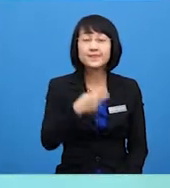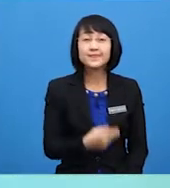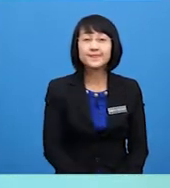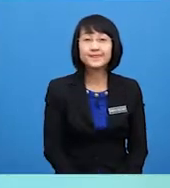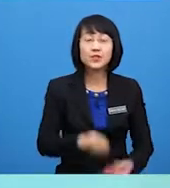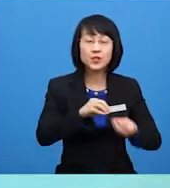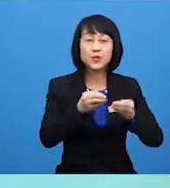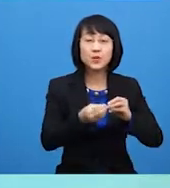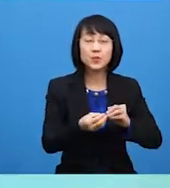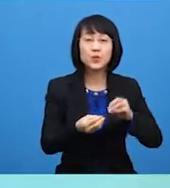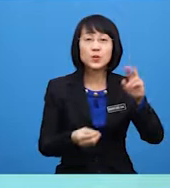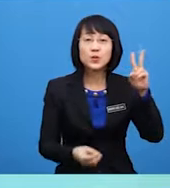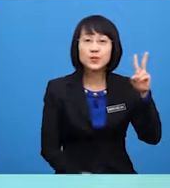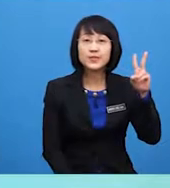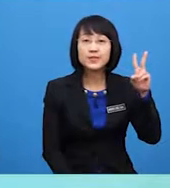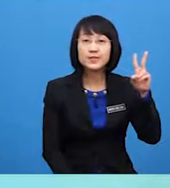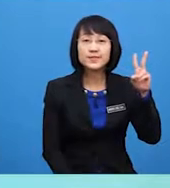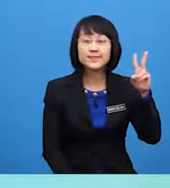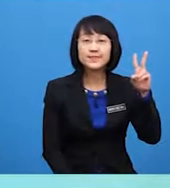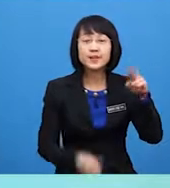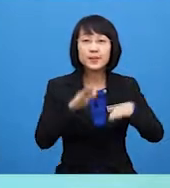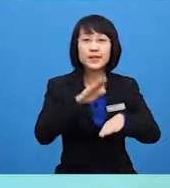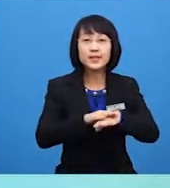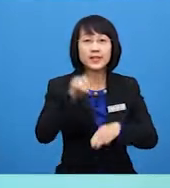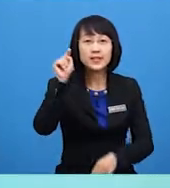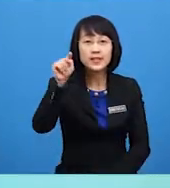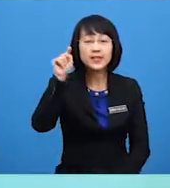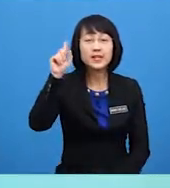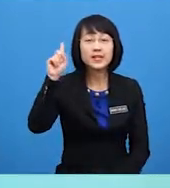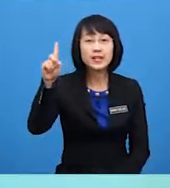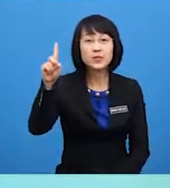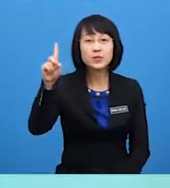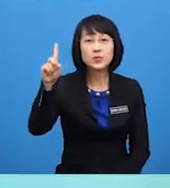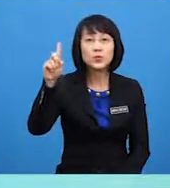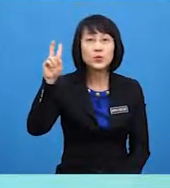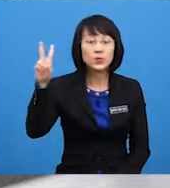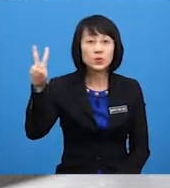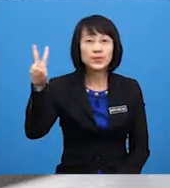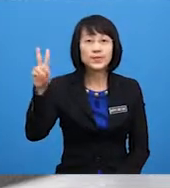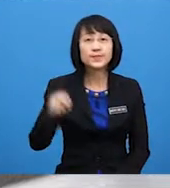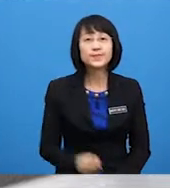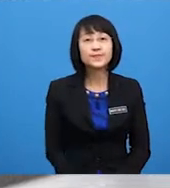Nombor 2 berada pada titik 1, 2.